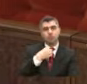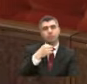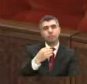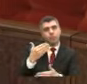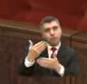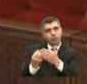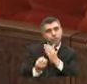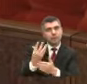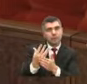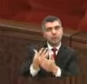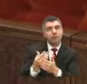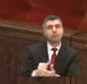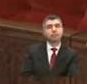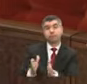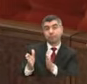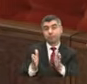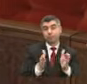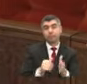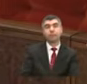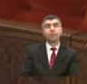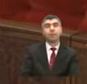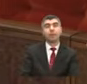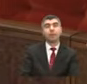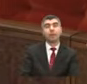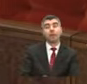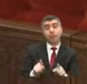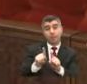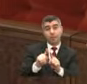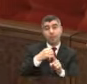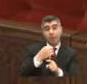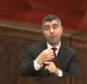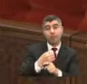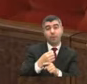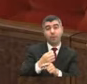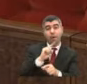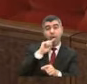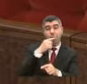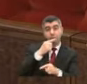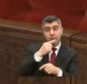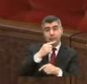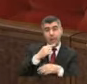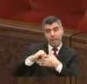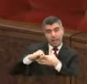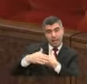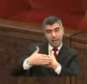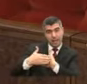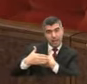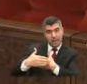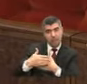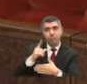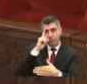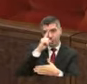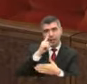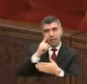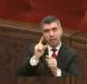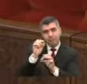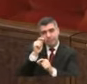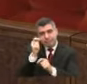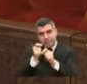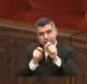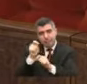ديال فيقيك. بالنسبه لزاكوره، نبداو بعدا بالجامعه في درعة تافيلالت، وان شاء الله نديروا الدراسه ديال زاكوره، لان كاين واحد